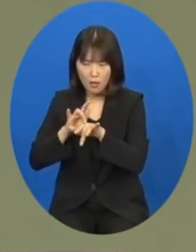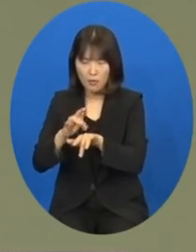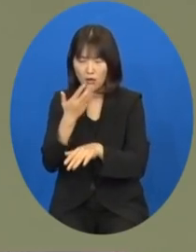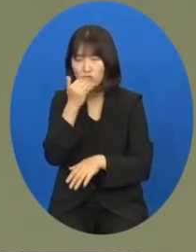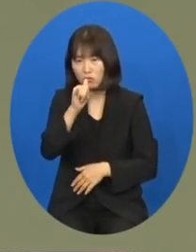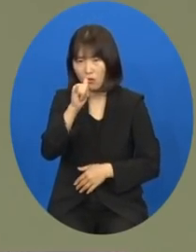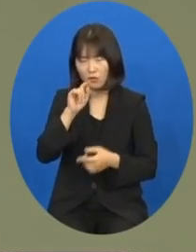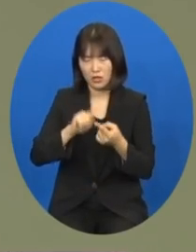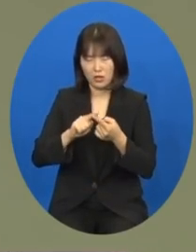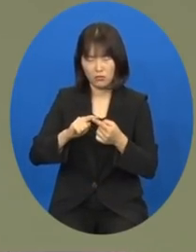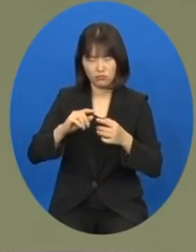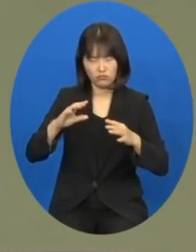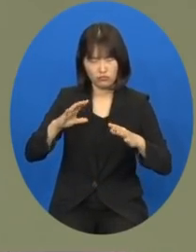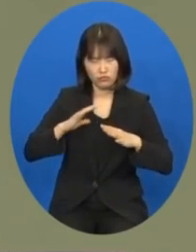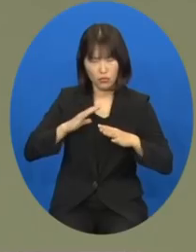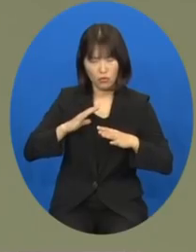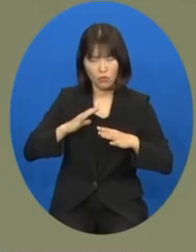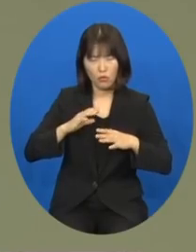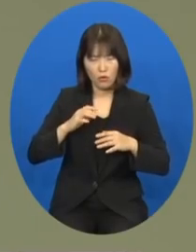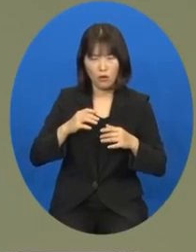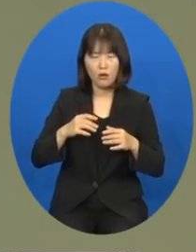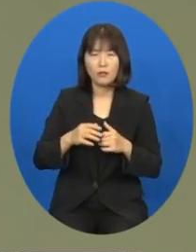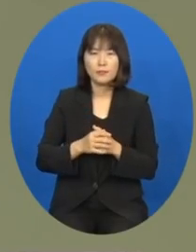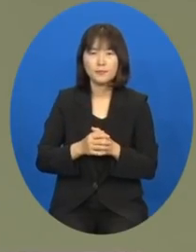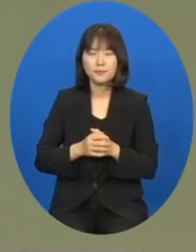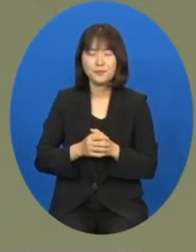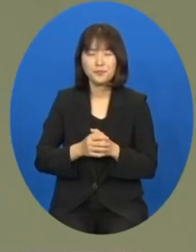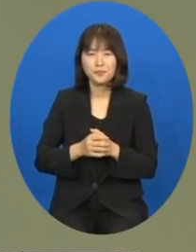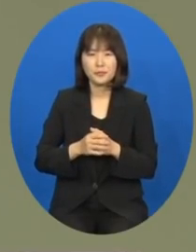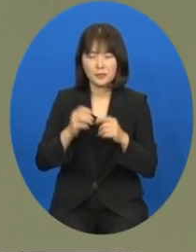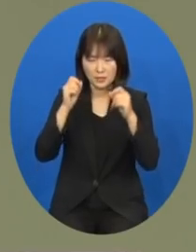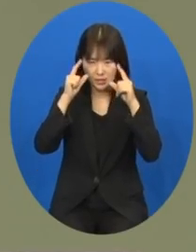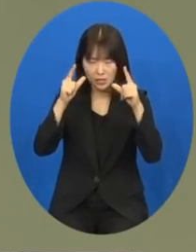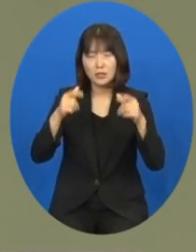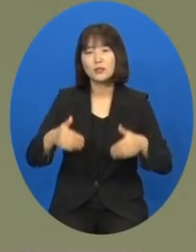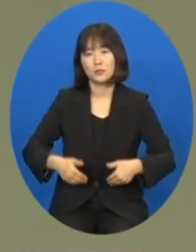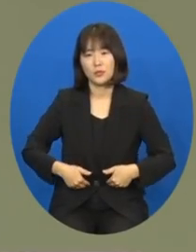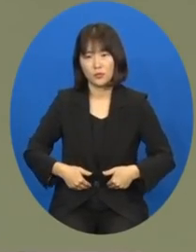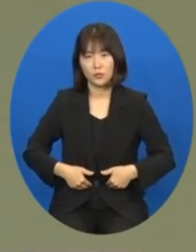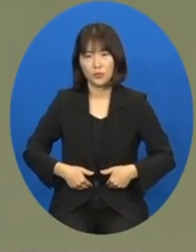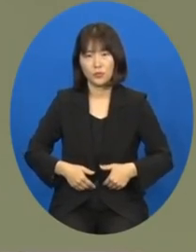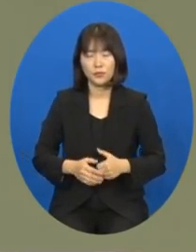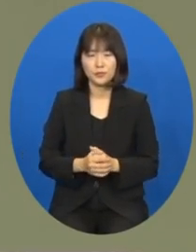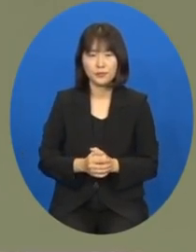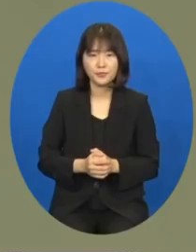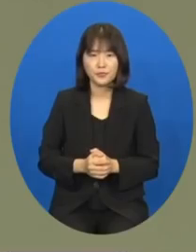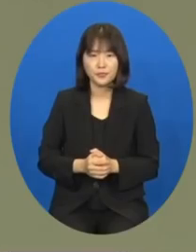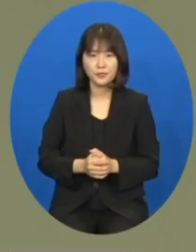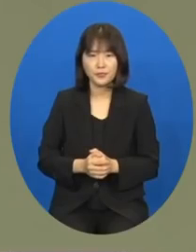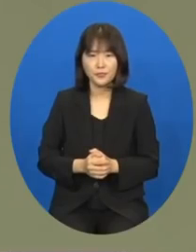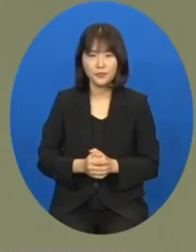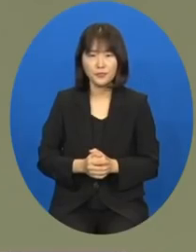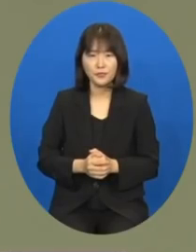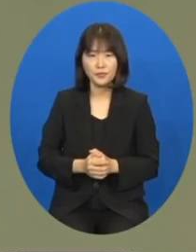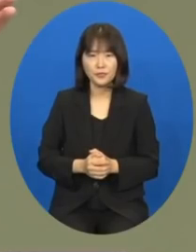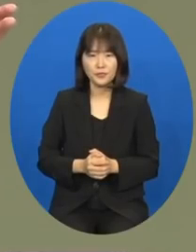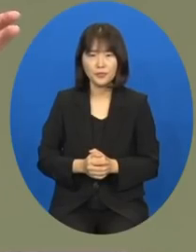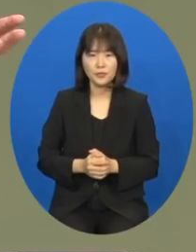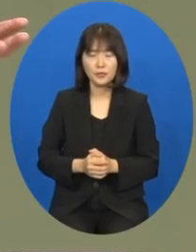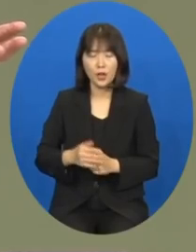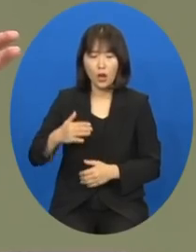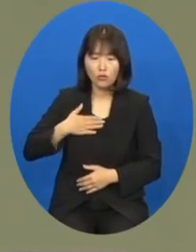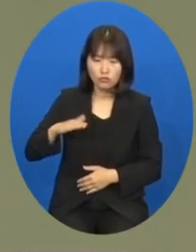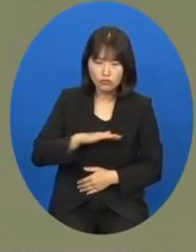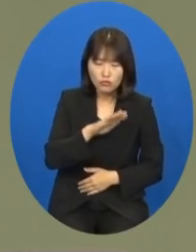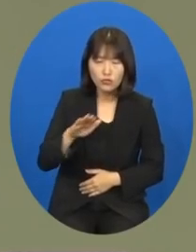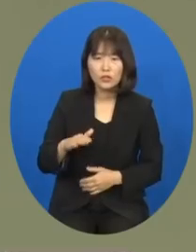있어야 됩니다 깨어 있어야 되는거 안마가 따로 있는것은 이라 지극히 평범한 우리와 같은 저와 같은 사람도 그렇게 될 수